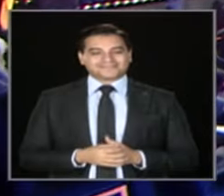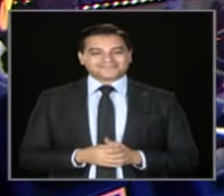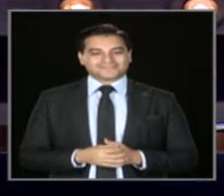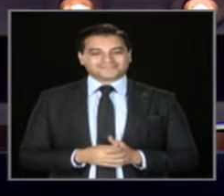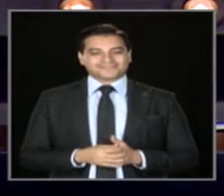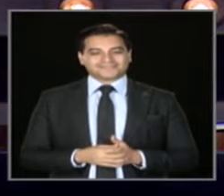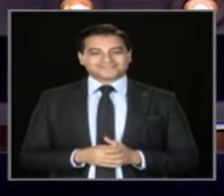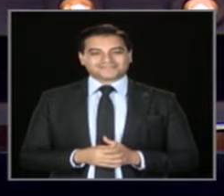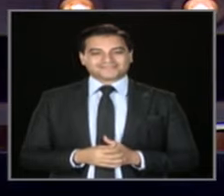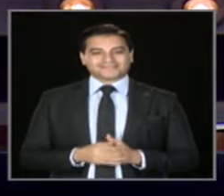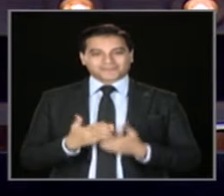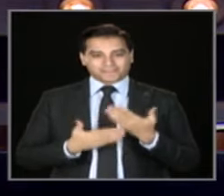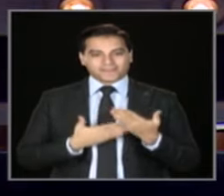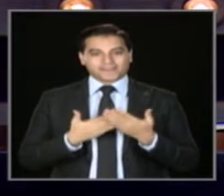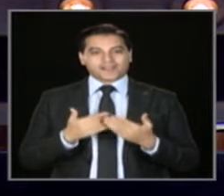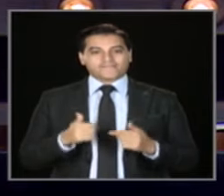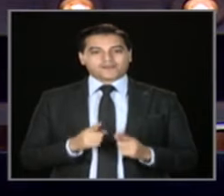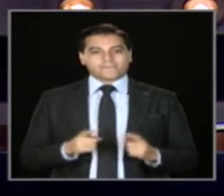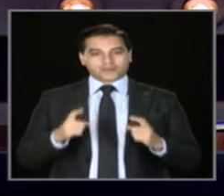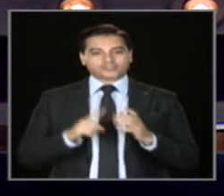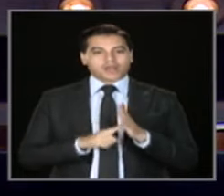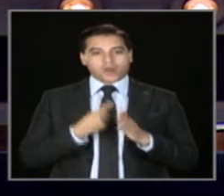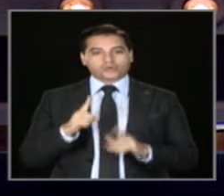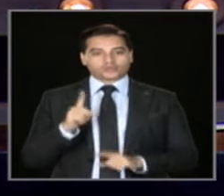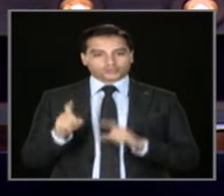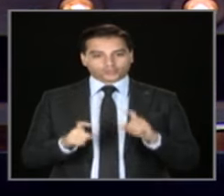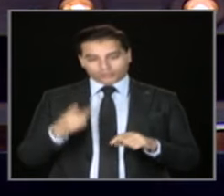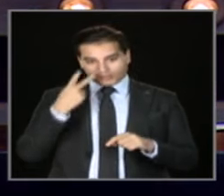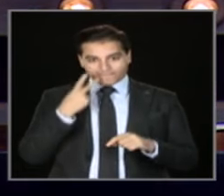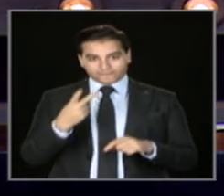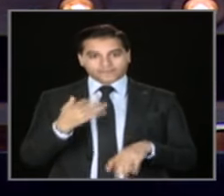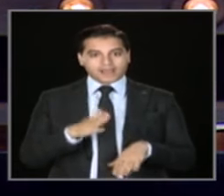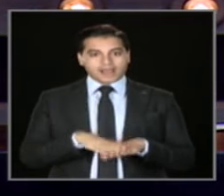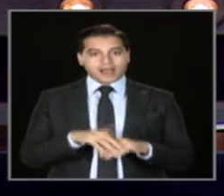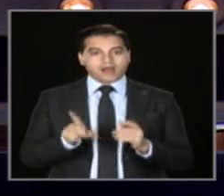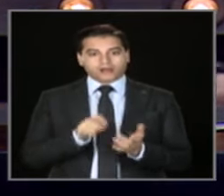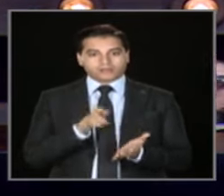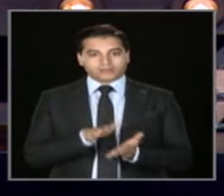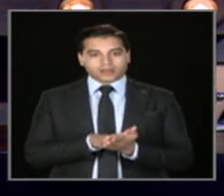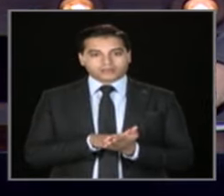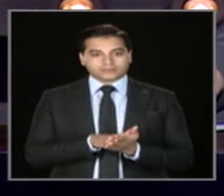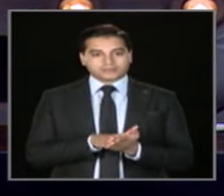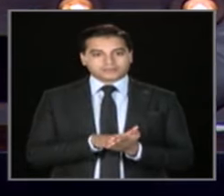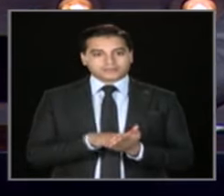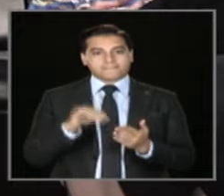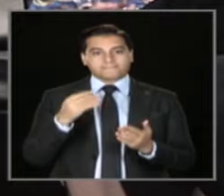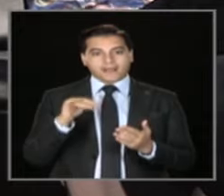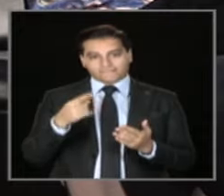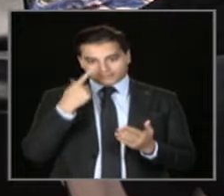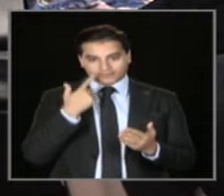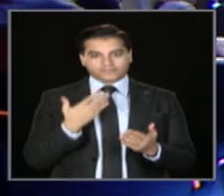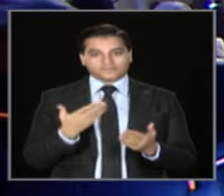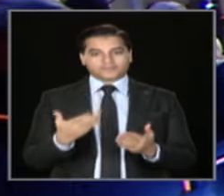شكرا نرجع لماتش النهارده واول سؤال اول سؤال في عجره الحظ اتفضل يا